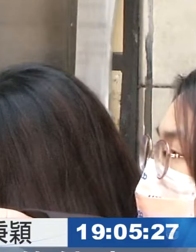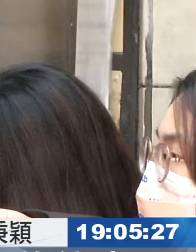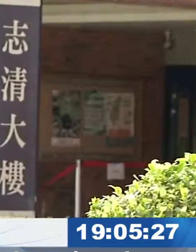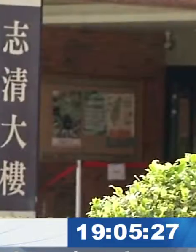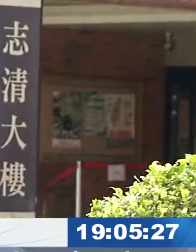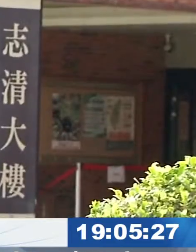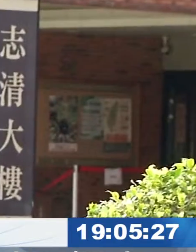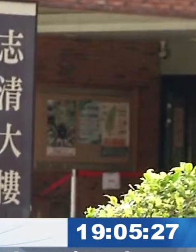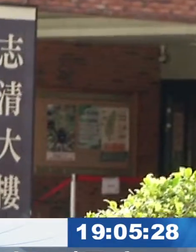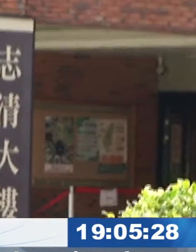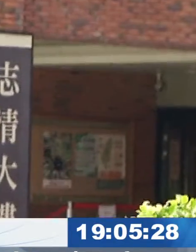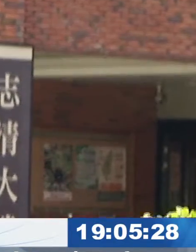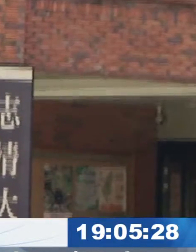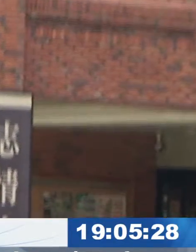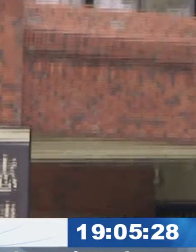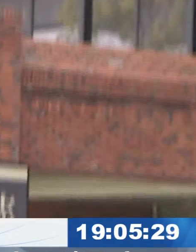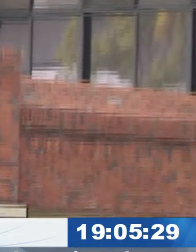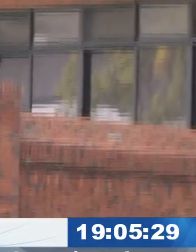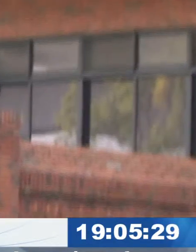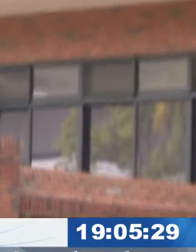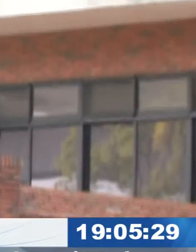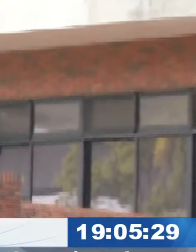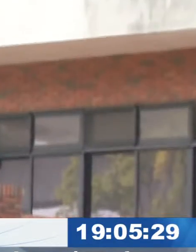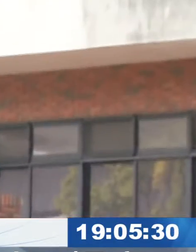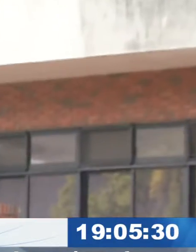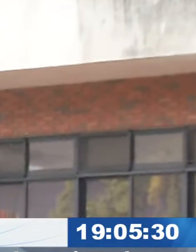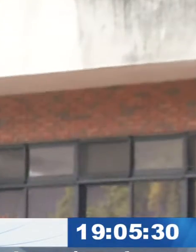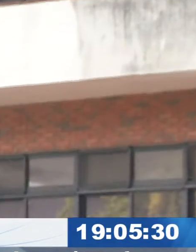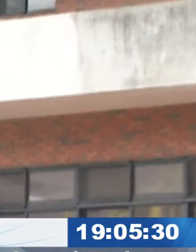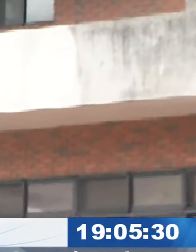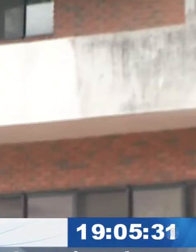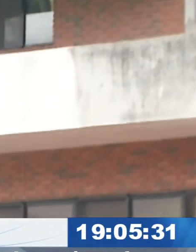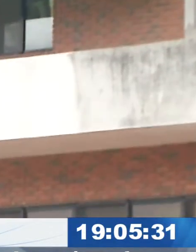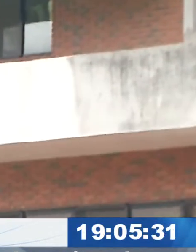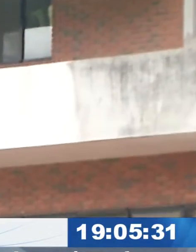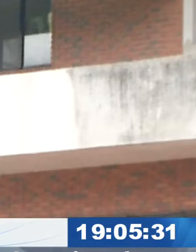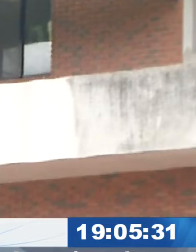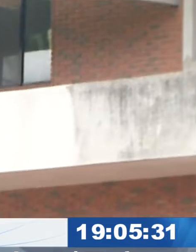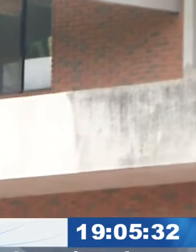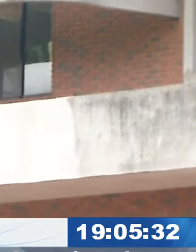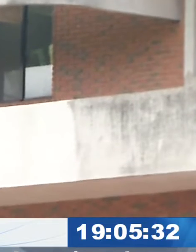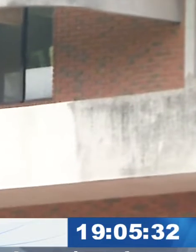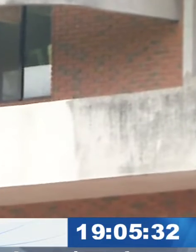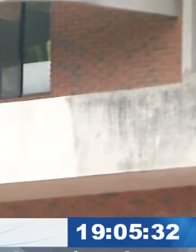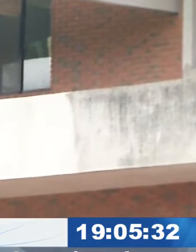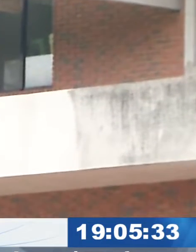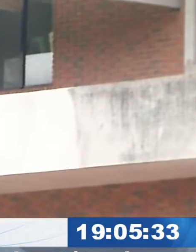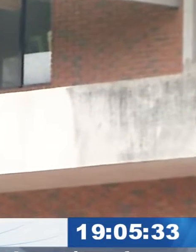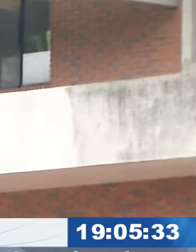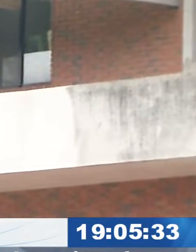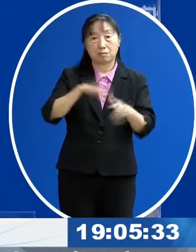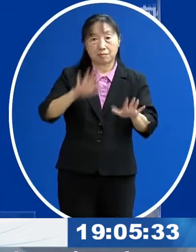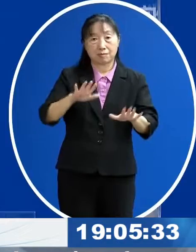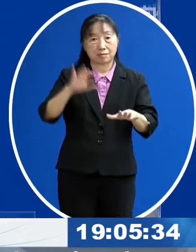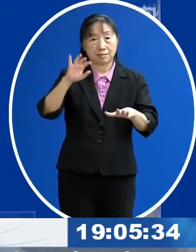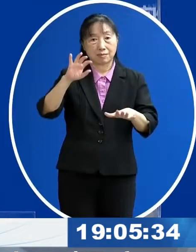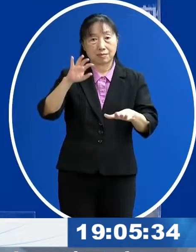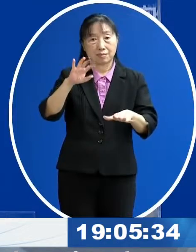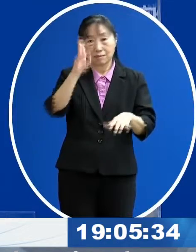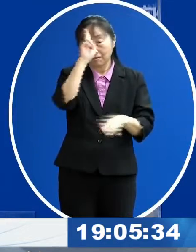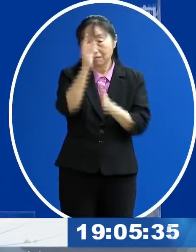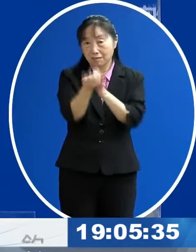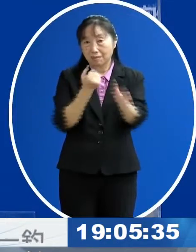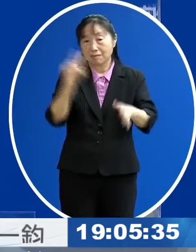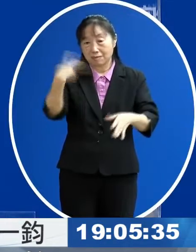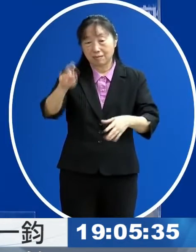能力。 分流政策开始实施后，已经有符合40岁以下确诊者送往健谈活动中心。 中午为止有